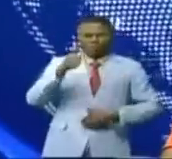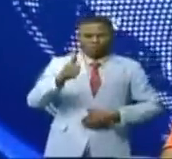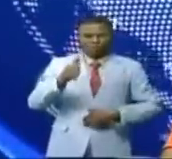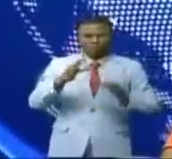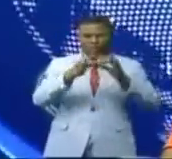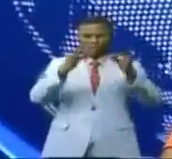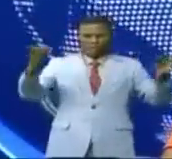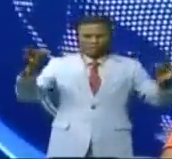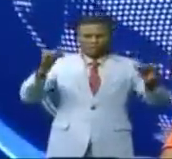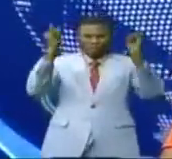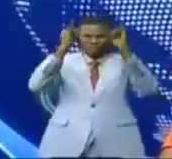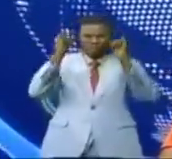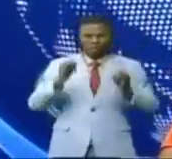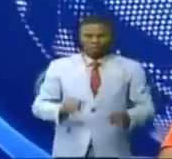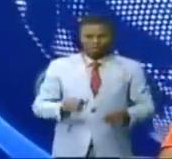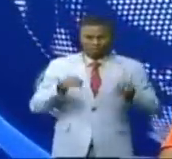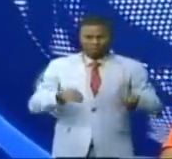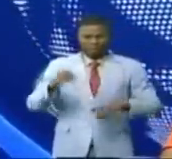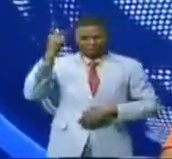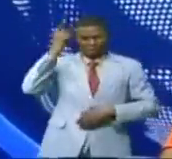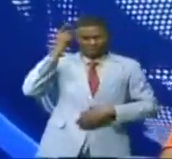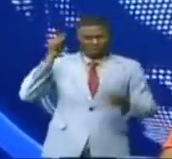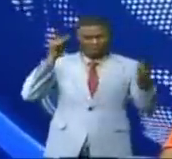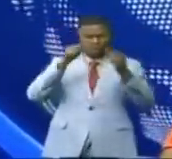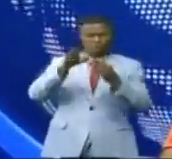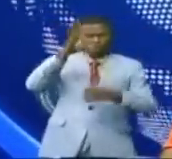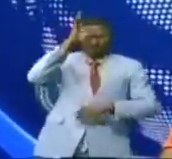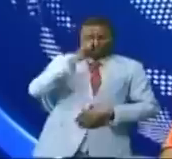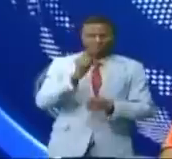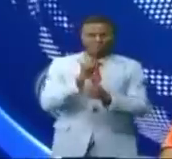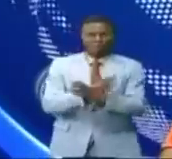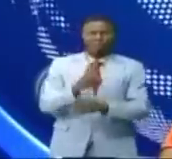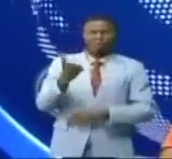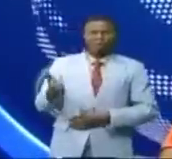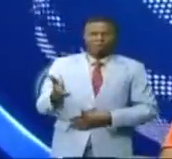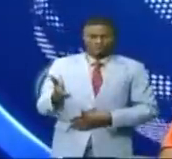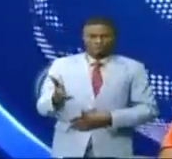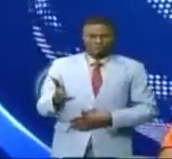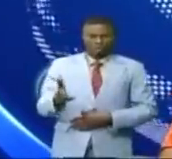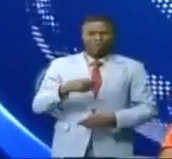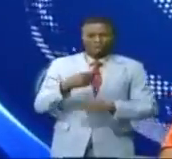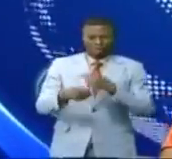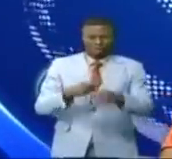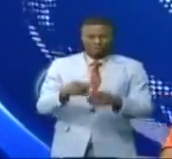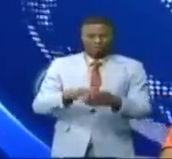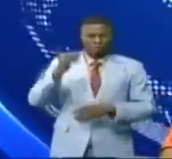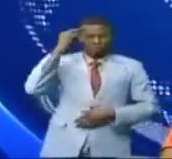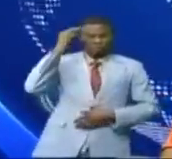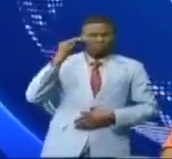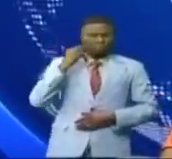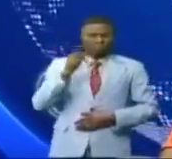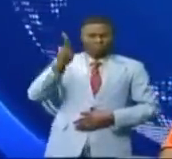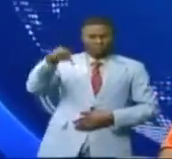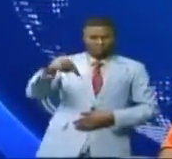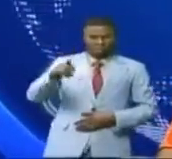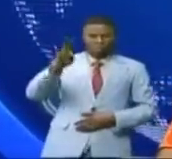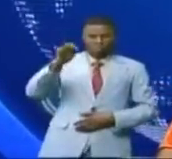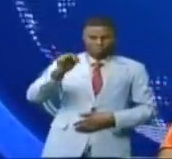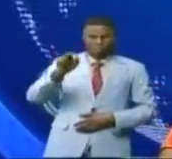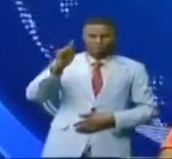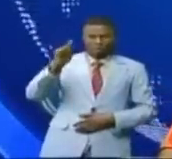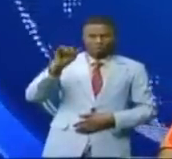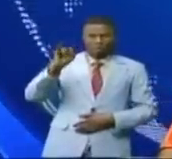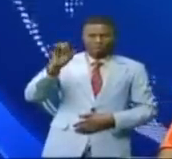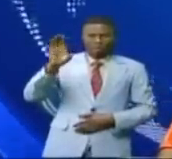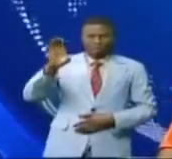sur l'action de chasse à bandundu ville vient d'être remis en ligne le ministre deb et mti qu'augustin kibaki